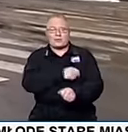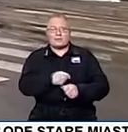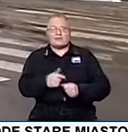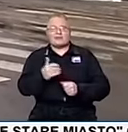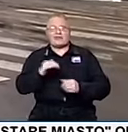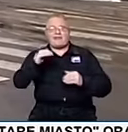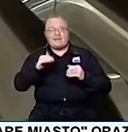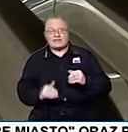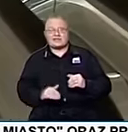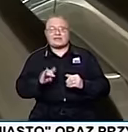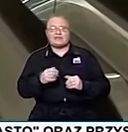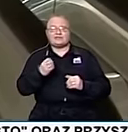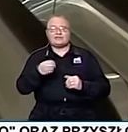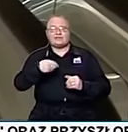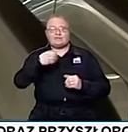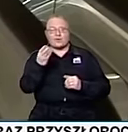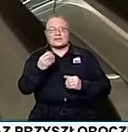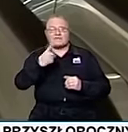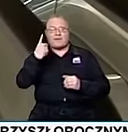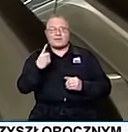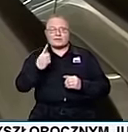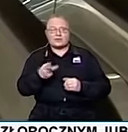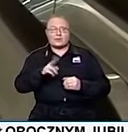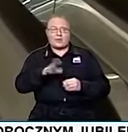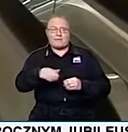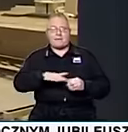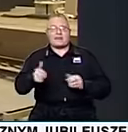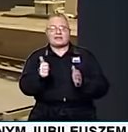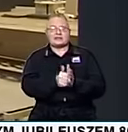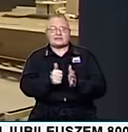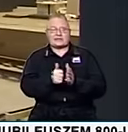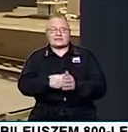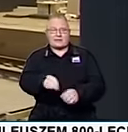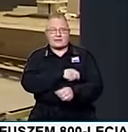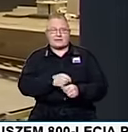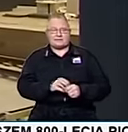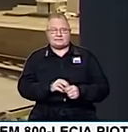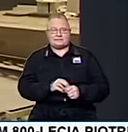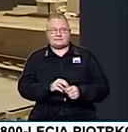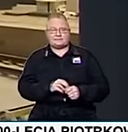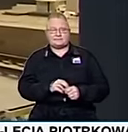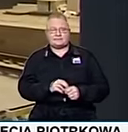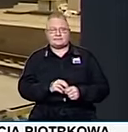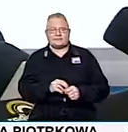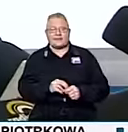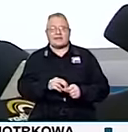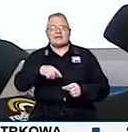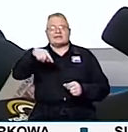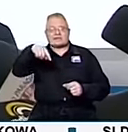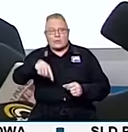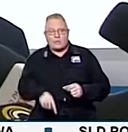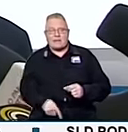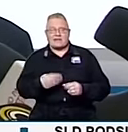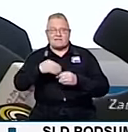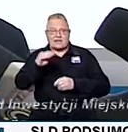czyli niżej niż dworzec Łódź Fabryczna, który perony ma na głębokości 16 metrów. Zagłębienie większe w stosunku do